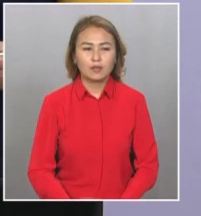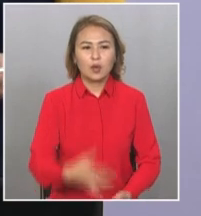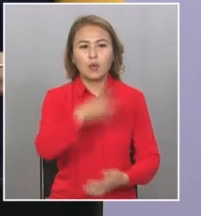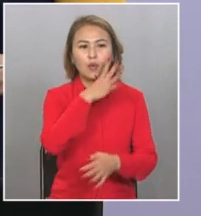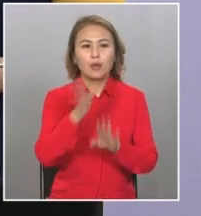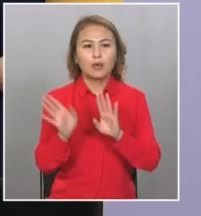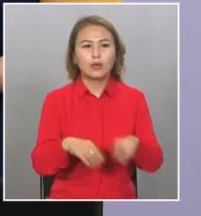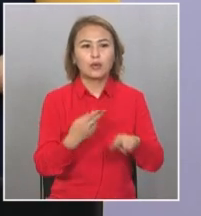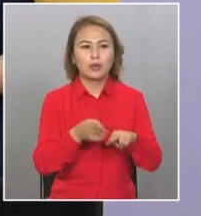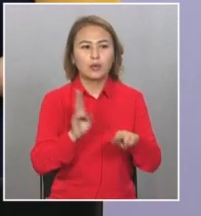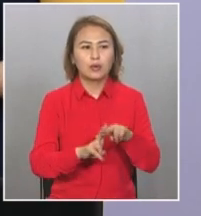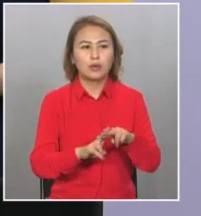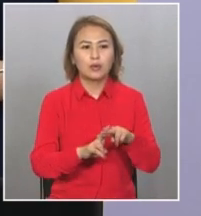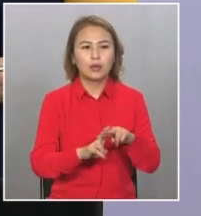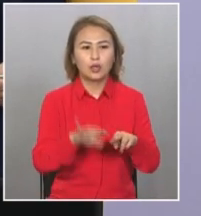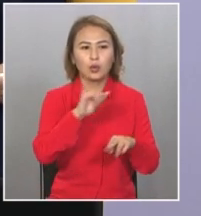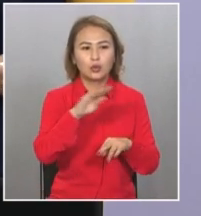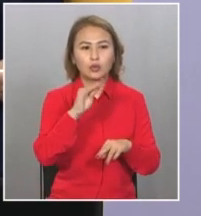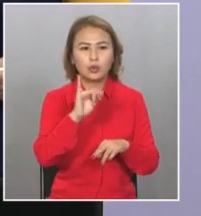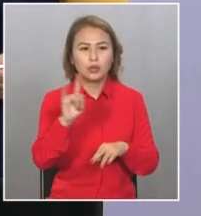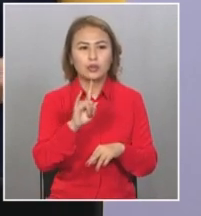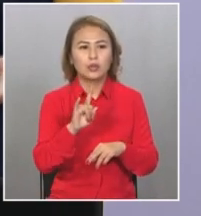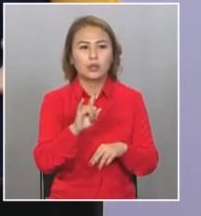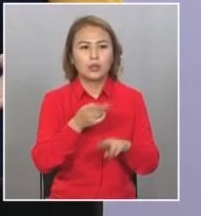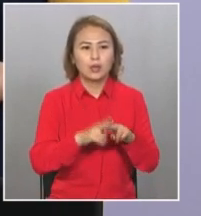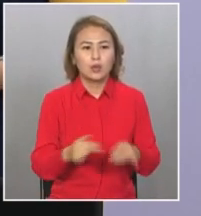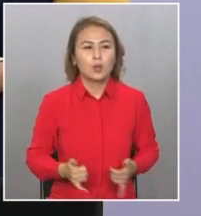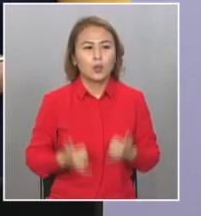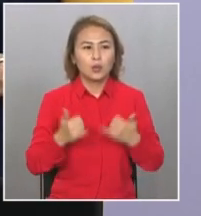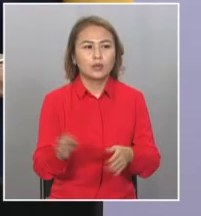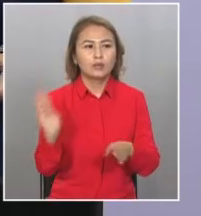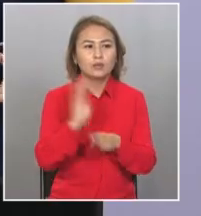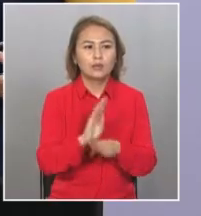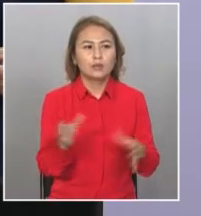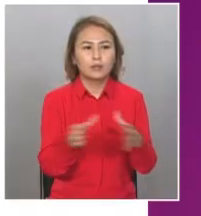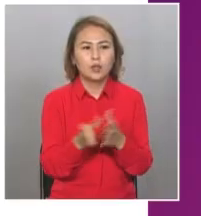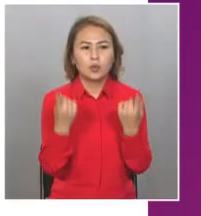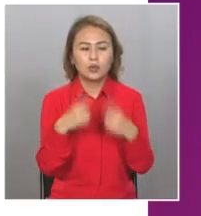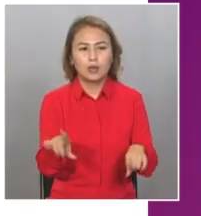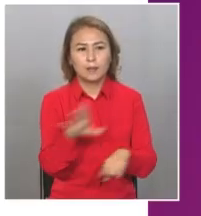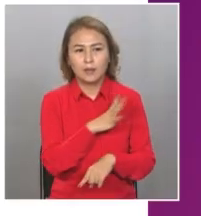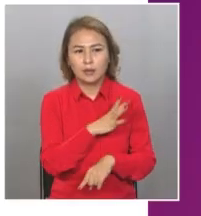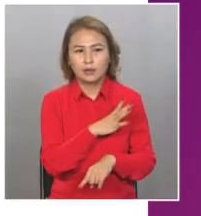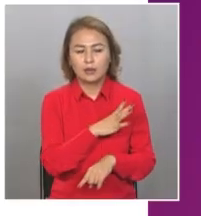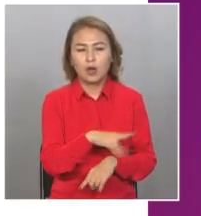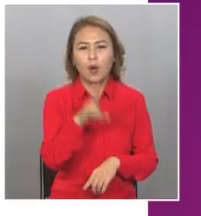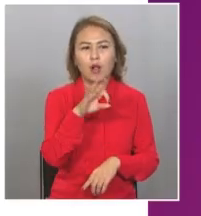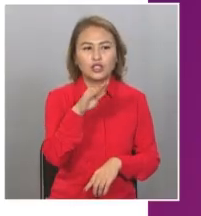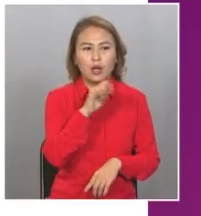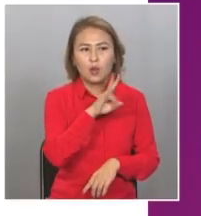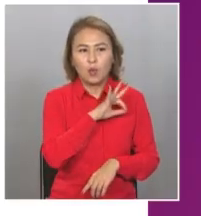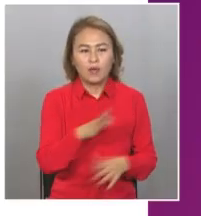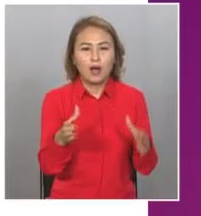Уақыт өте келе 300-дің Алаш партиясына деген көз қарастары басқаша бола бастады. Құлжанов